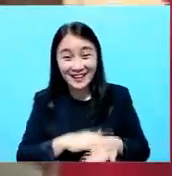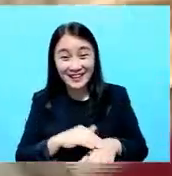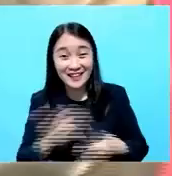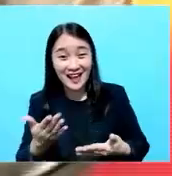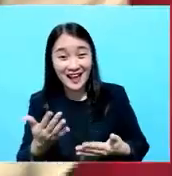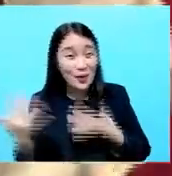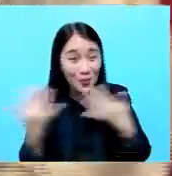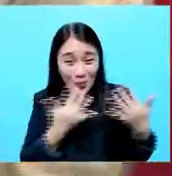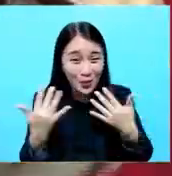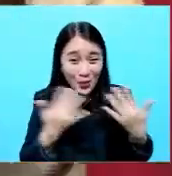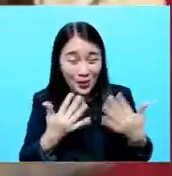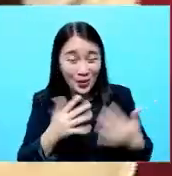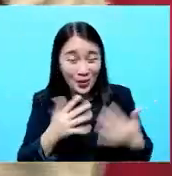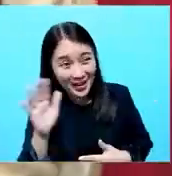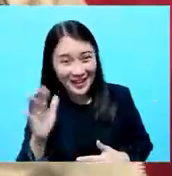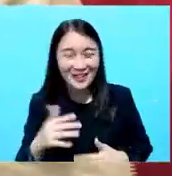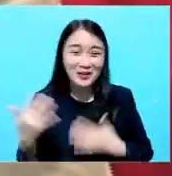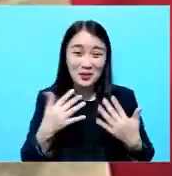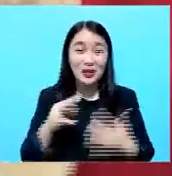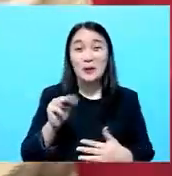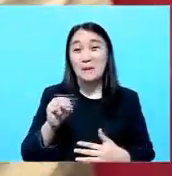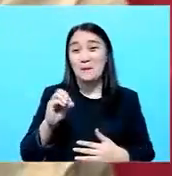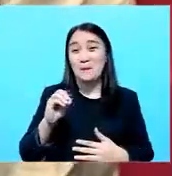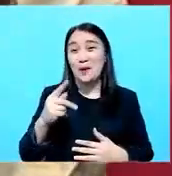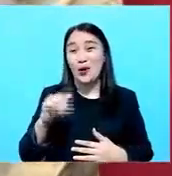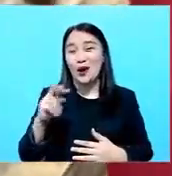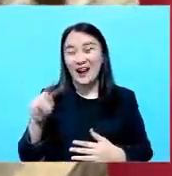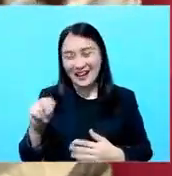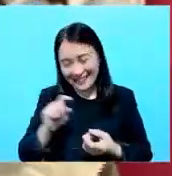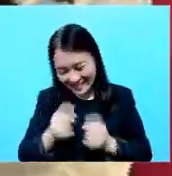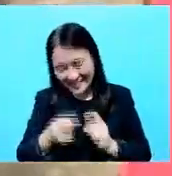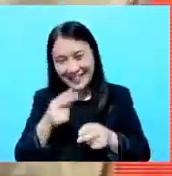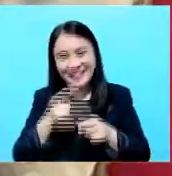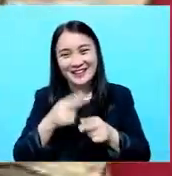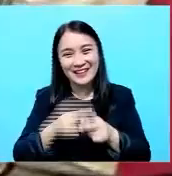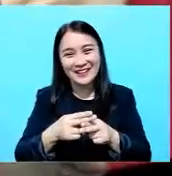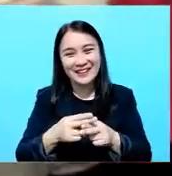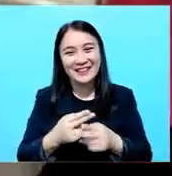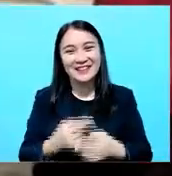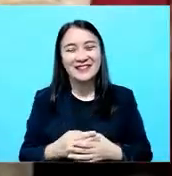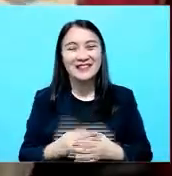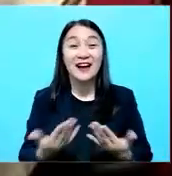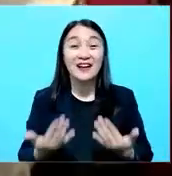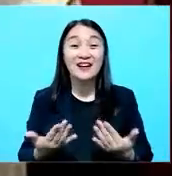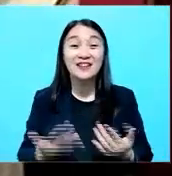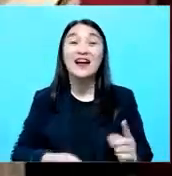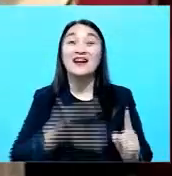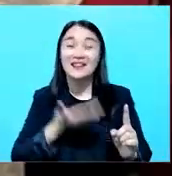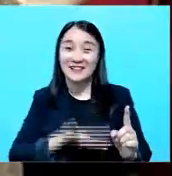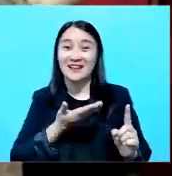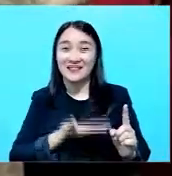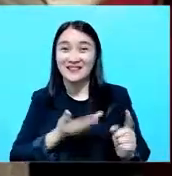Hoy, happy birthday. Kasi kahit saan ako pumunta, so nakakatuwa. Na feel actually trending na kayo today. Anong message mo lang doon,